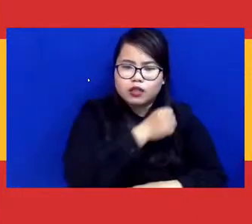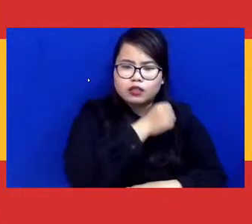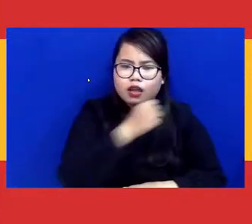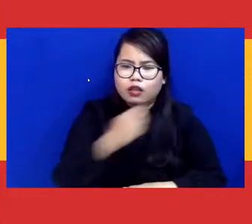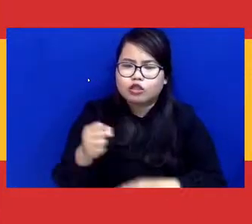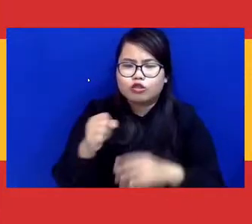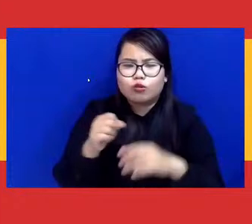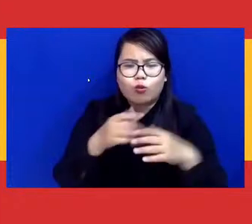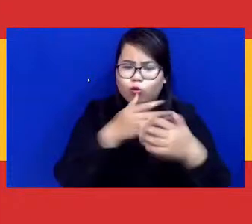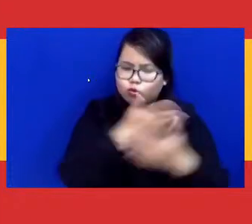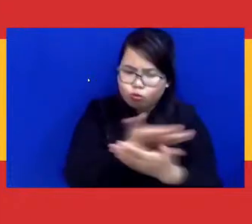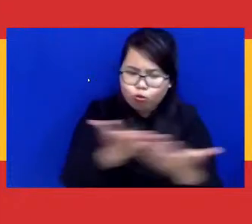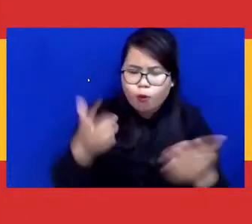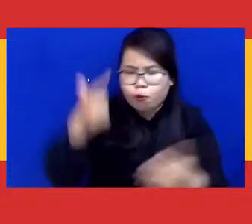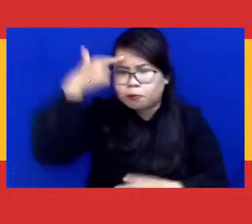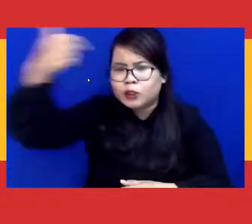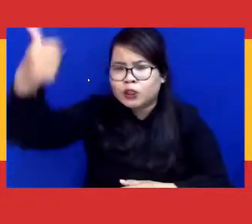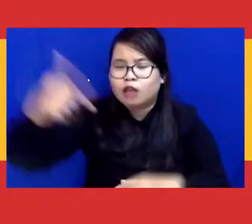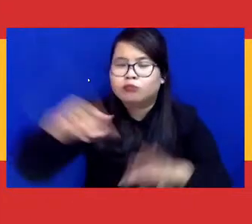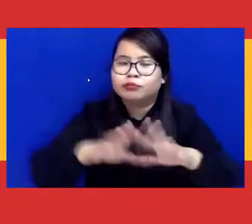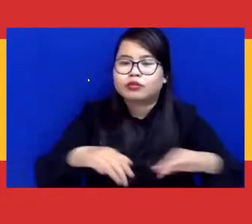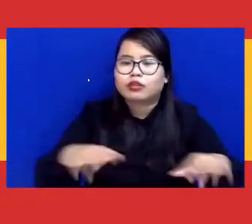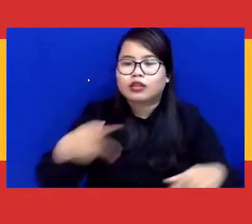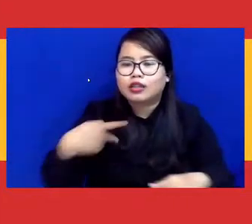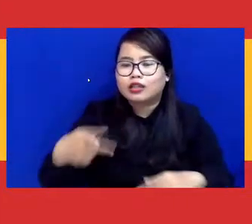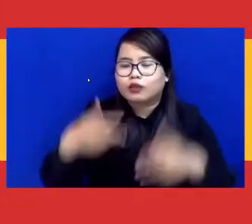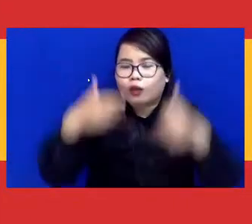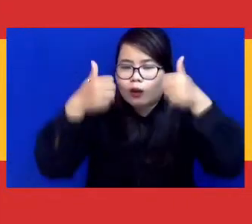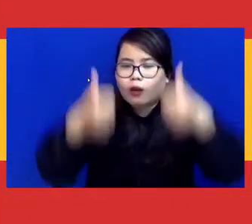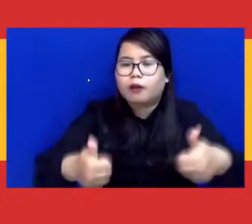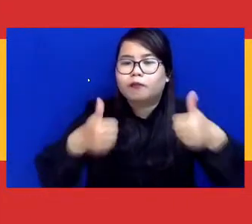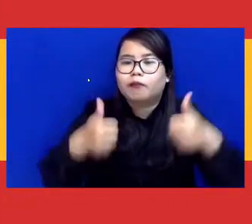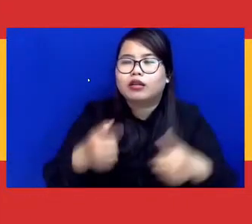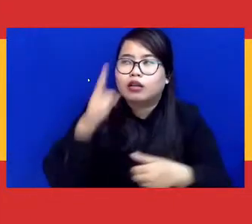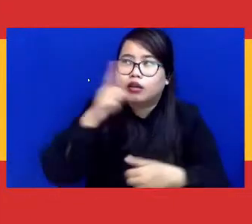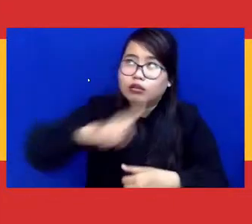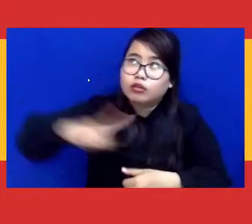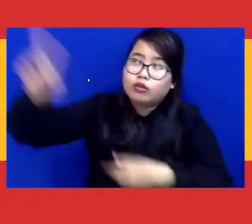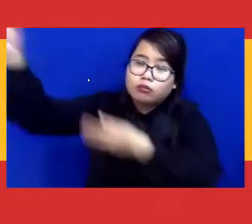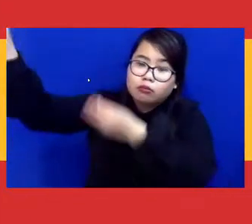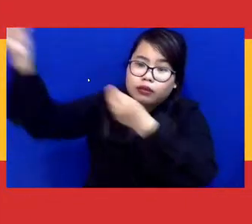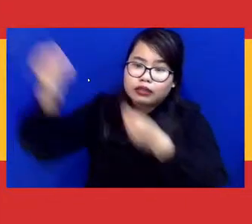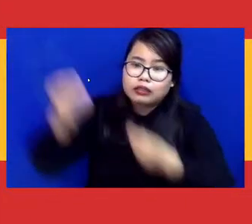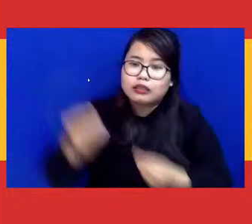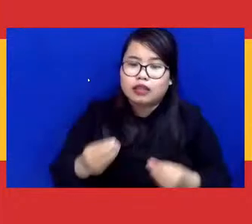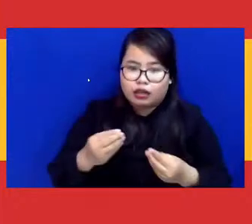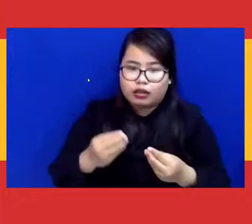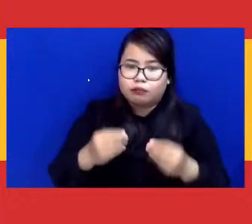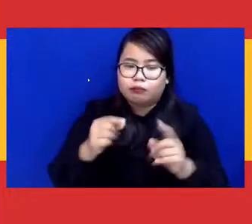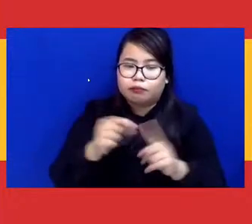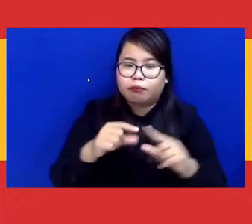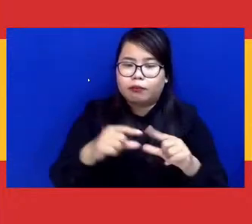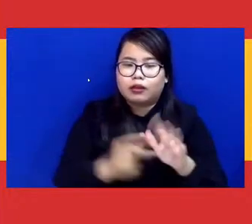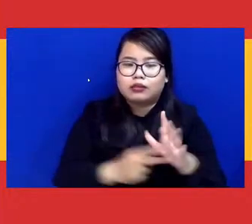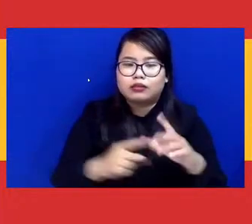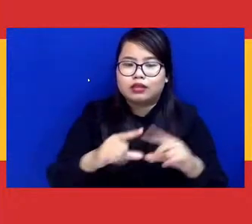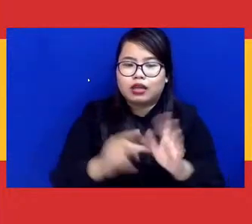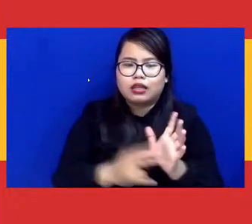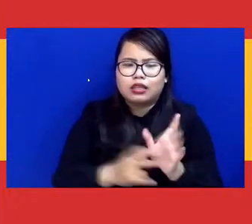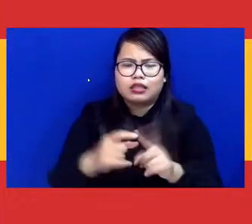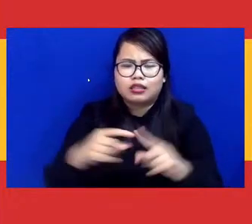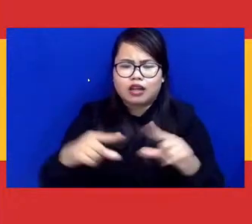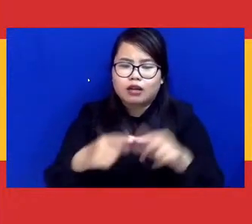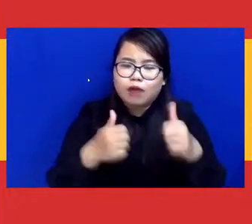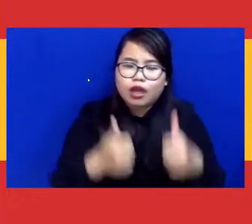yang pintar semuanya. Anak-anak kita hebat sekali. Allah memberikan pancasila dengan baik, ketikakan pancasila dengan baik-baik, itulah